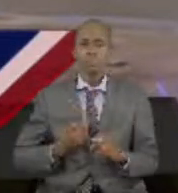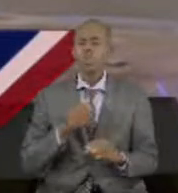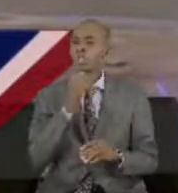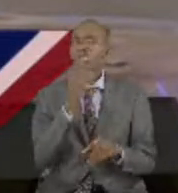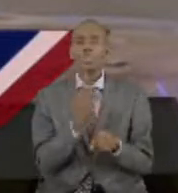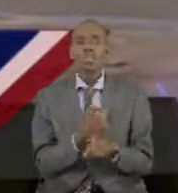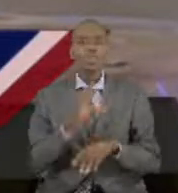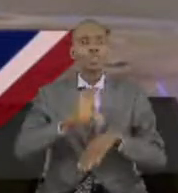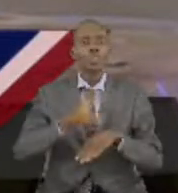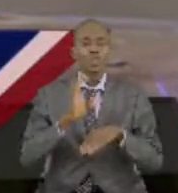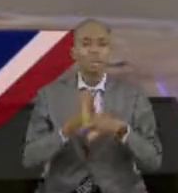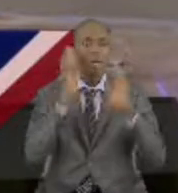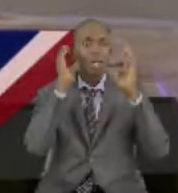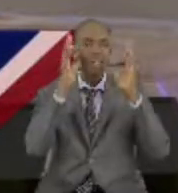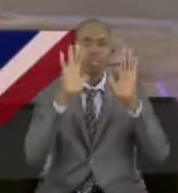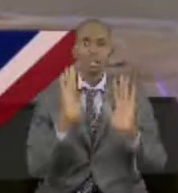seulement